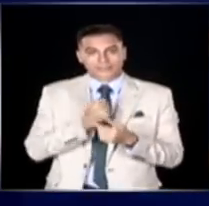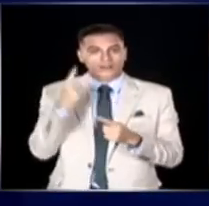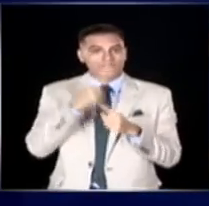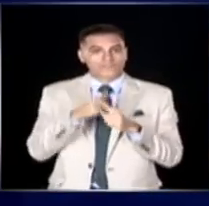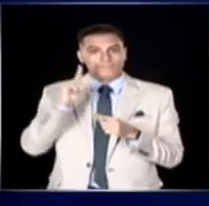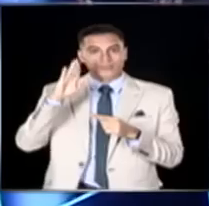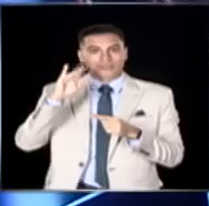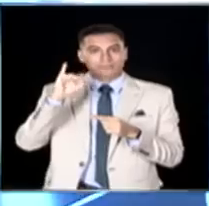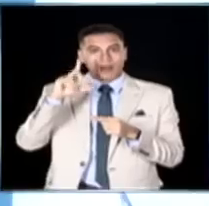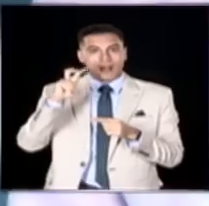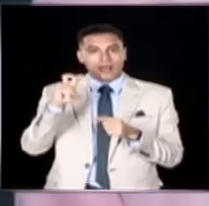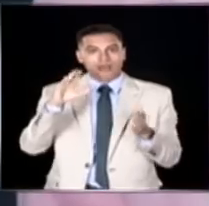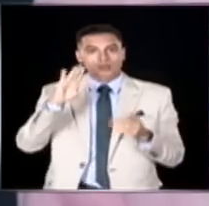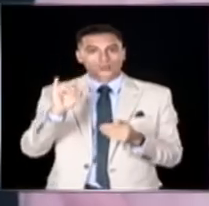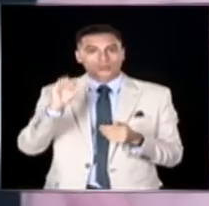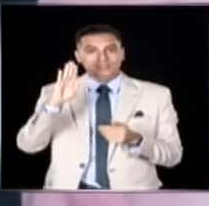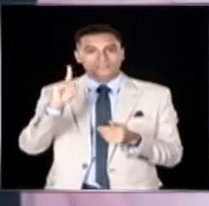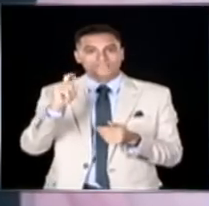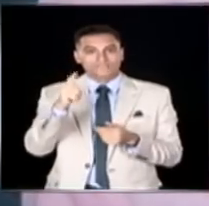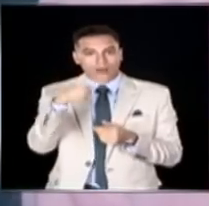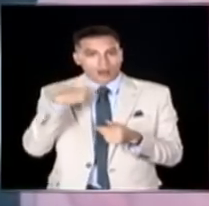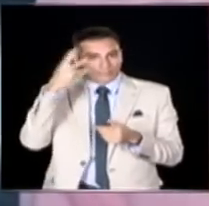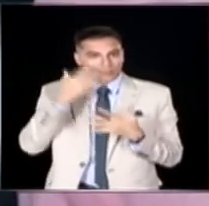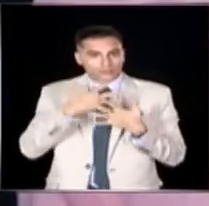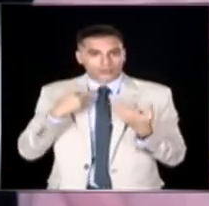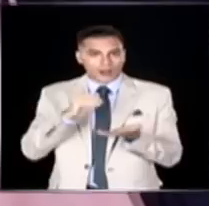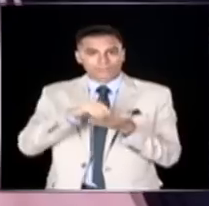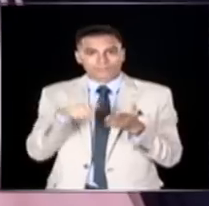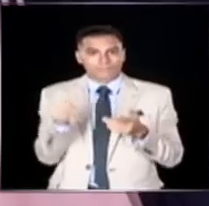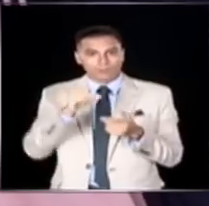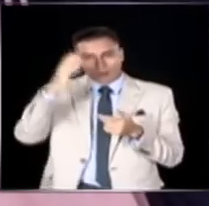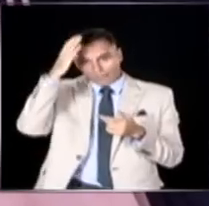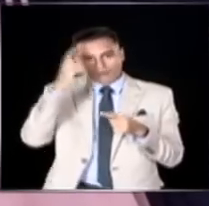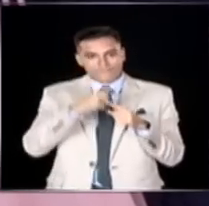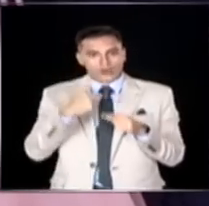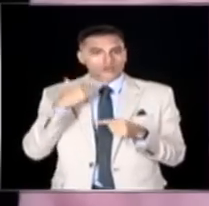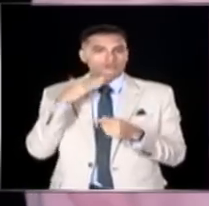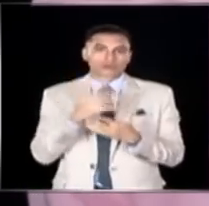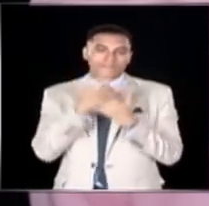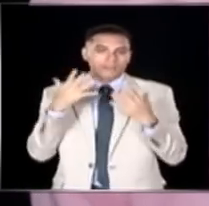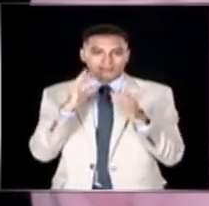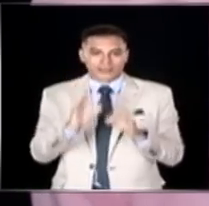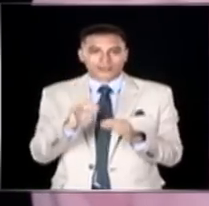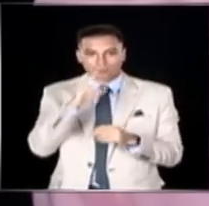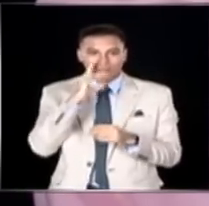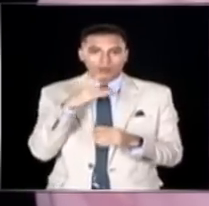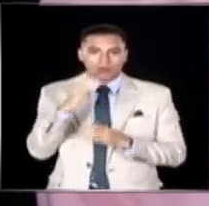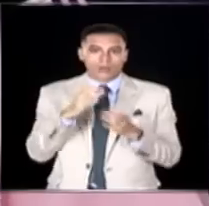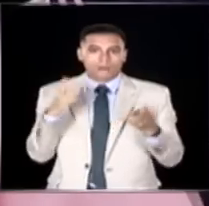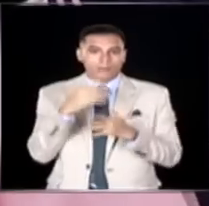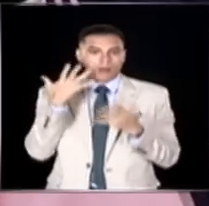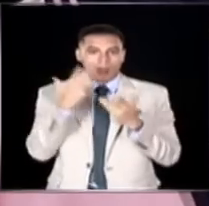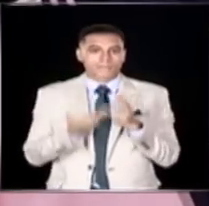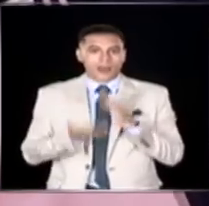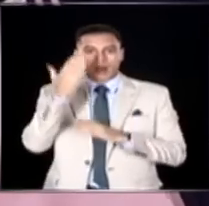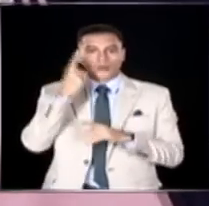بسمله يوسف. مبسوطة جدا ان انا النهارده بشارك في برنامج العباقرة، ده بالنسبه لي شرف كبير جدا. ان شاء الله النهارده هنجيب سكور عالي.